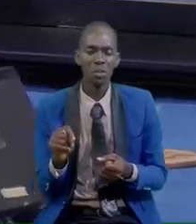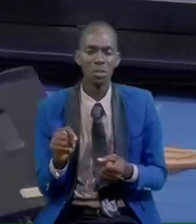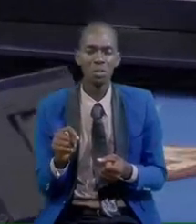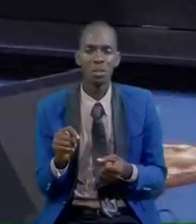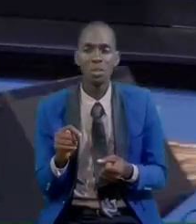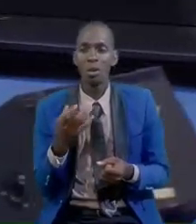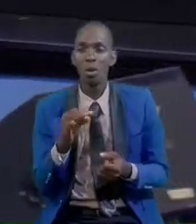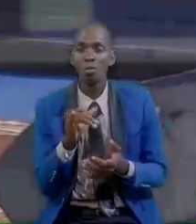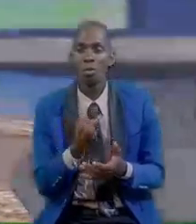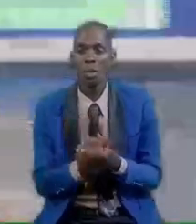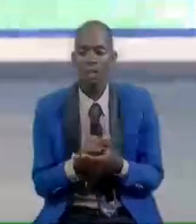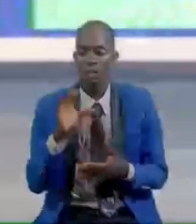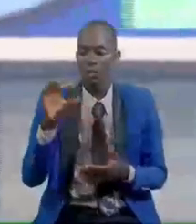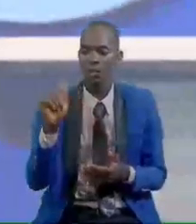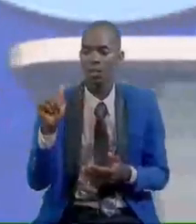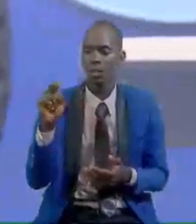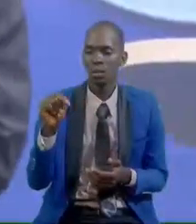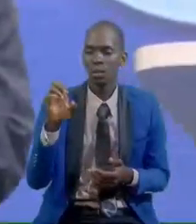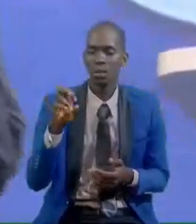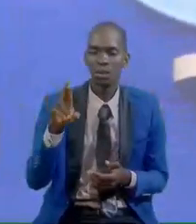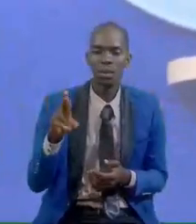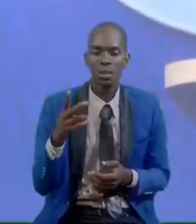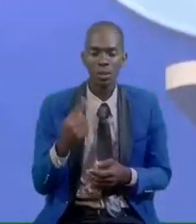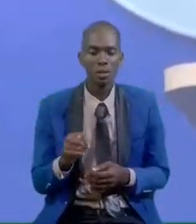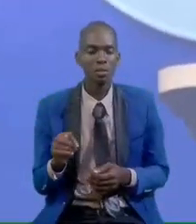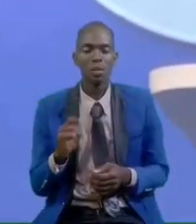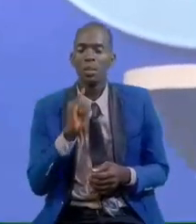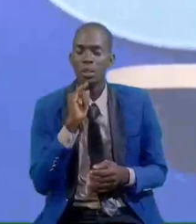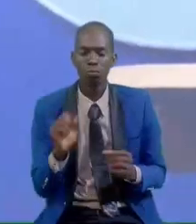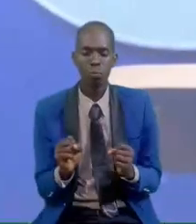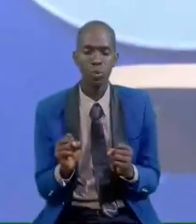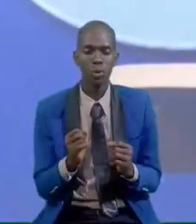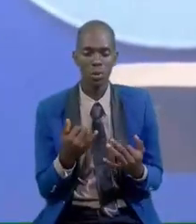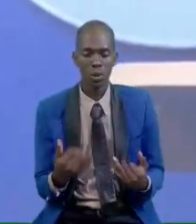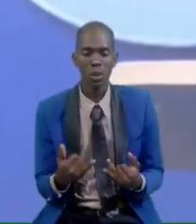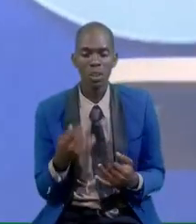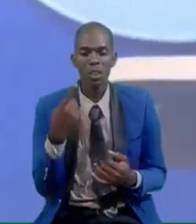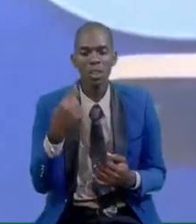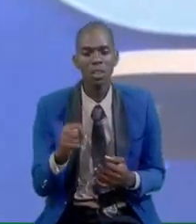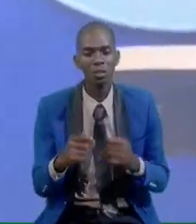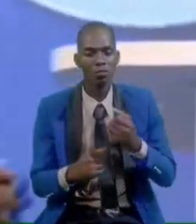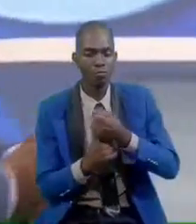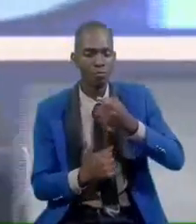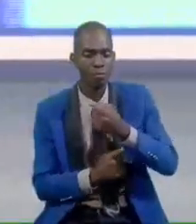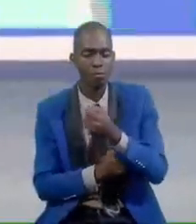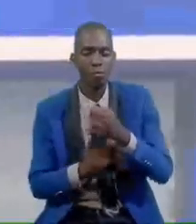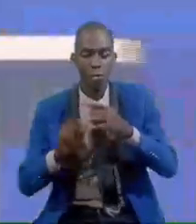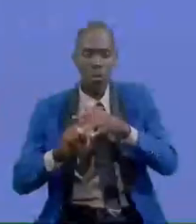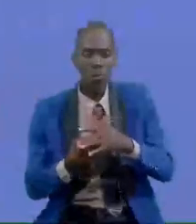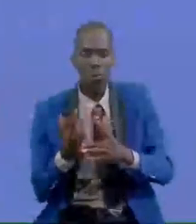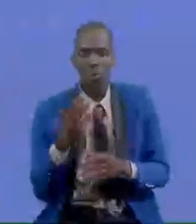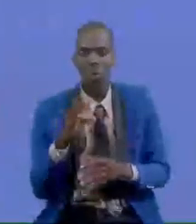fondement de ce cancer est déjà ébranlé. Le fondement de cette